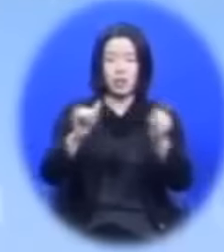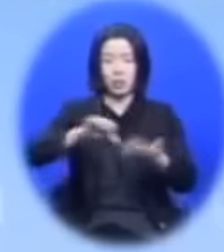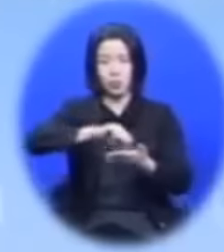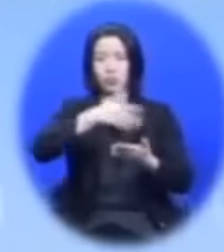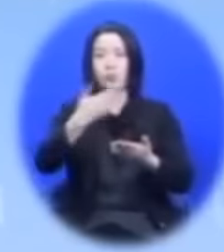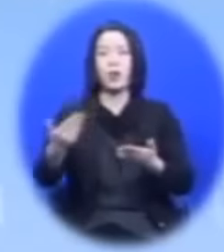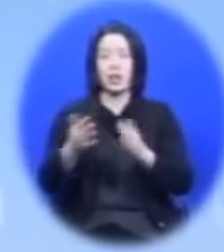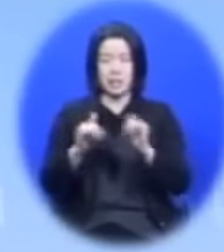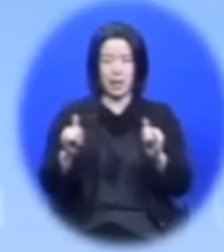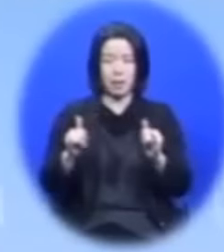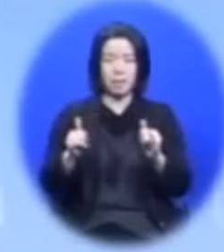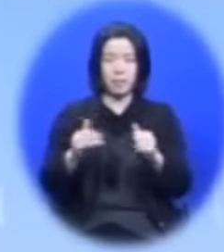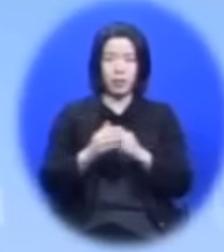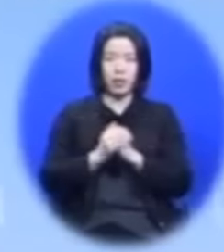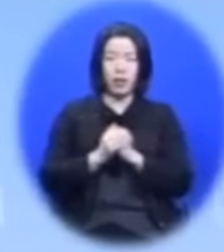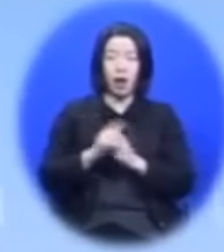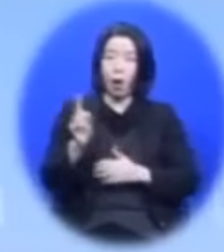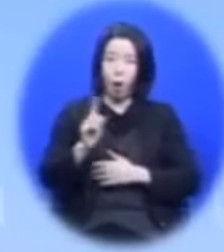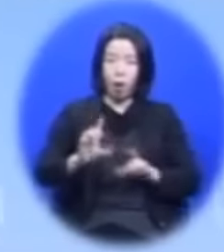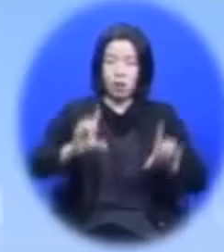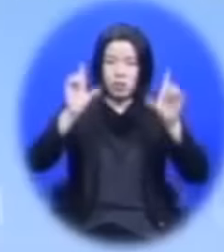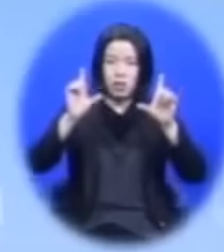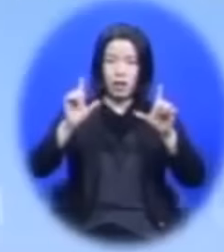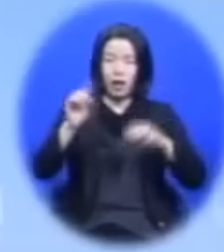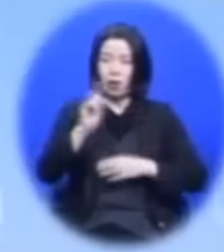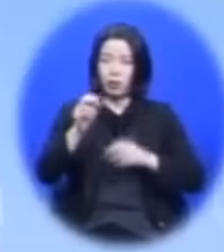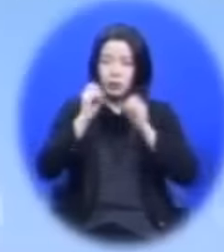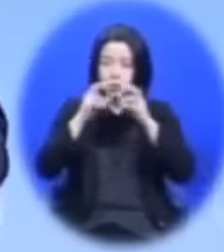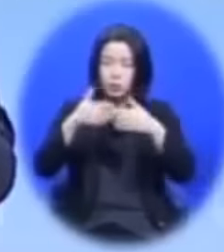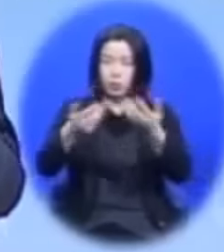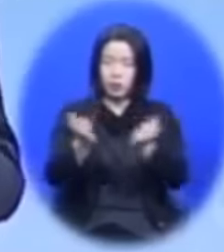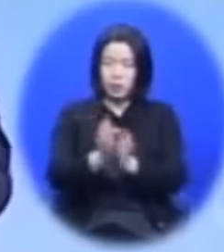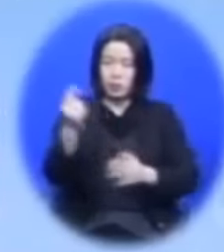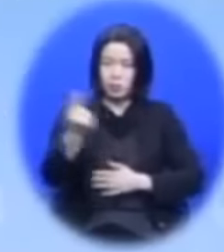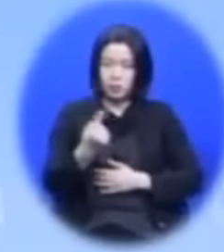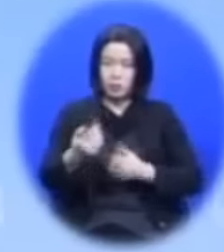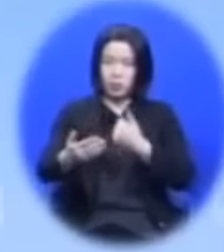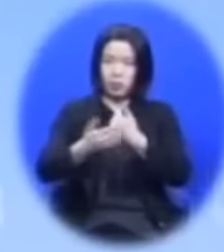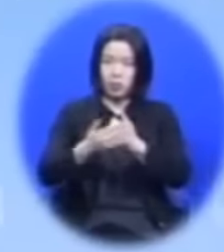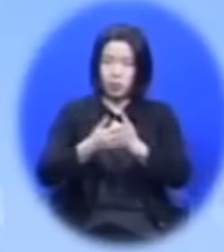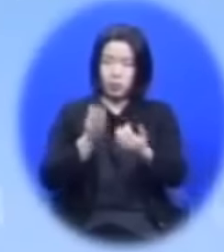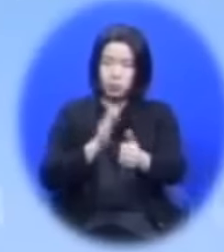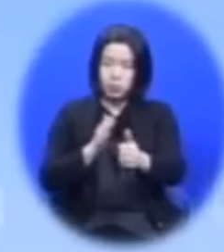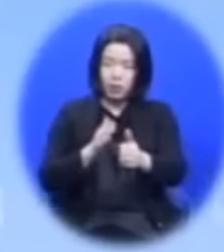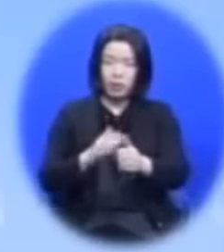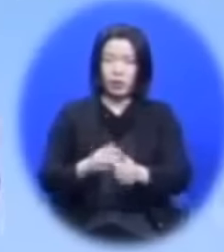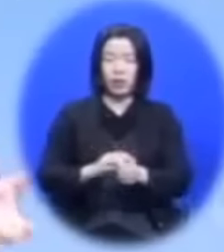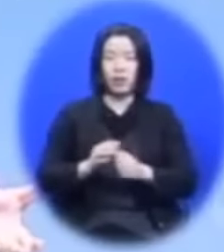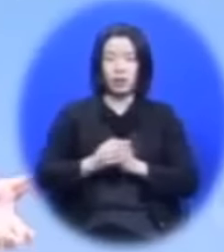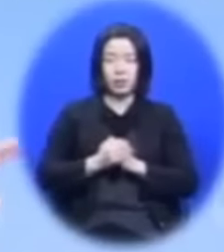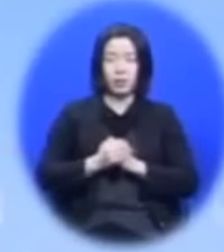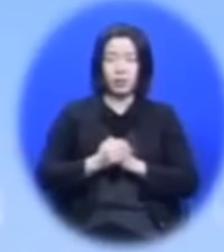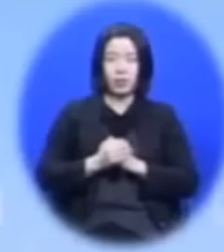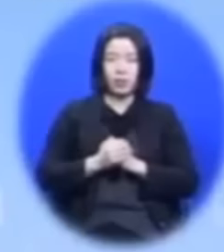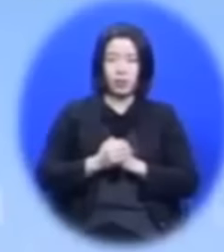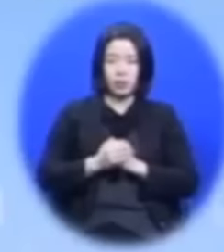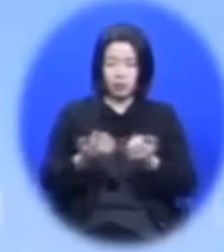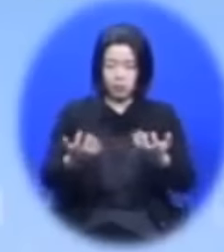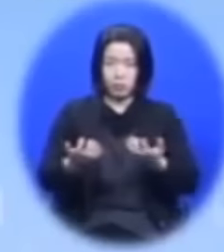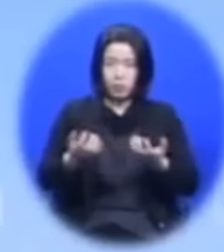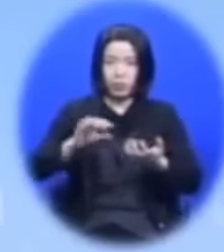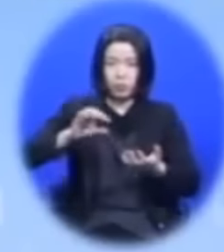유명한 분이셨어요. 어느 날 어느 선교단체에서 와서 기부를 부탁을 했는데 선뜻 금고를